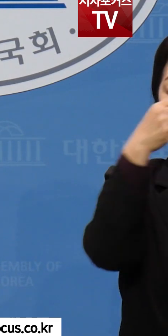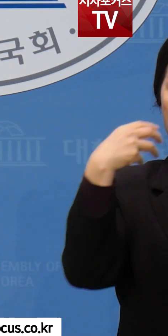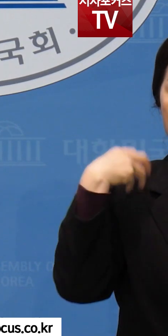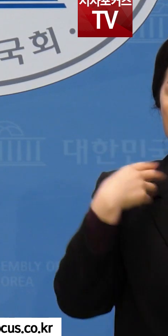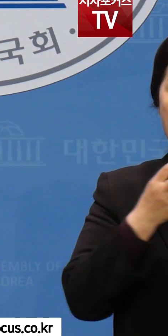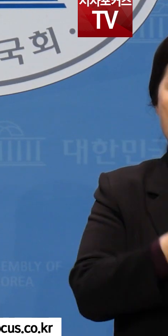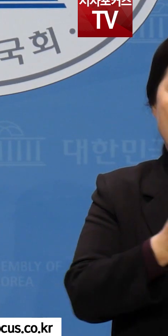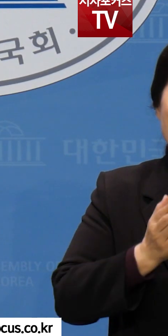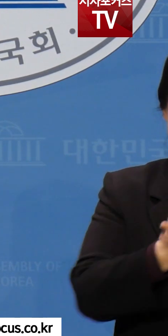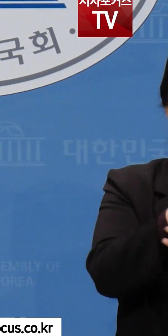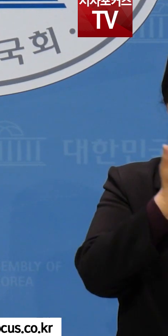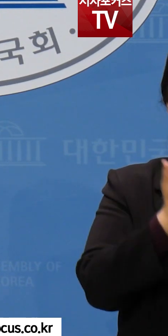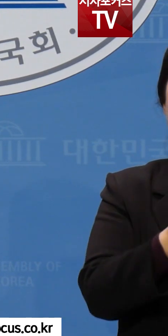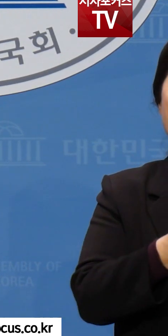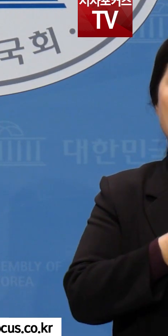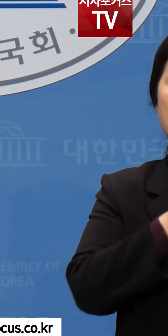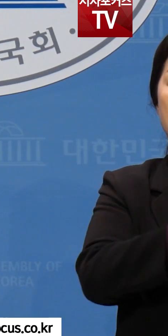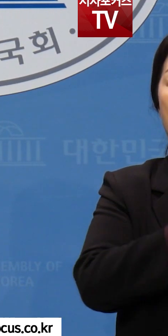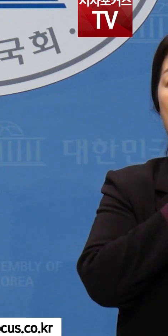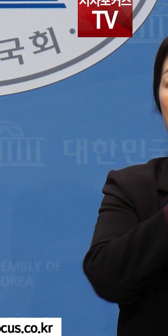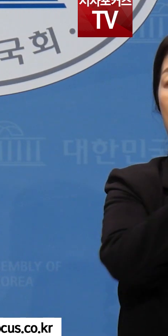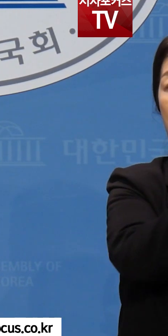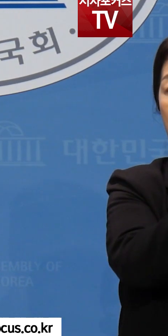법안을 통과시키자고 요청을 했지만은